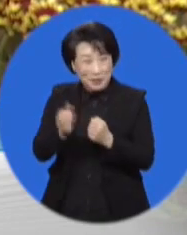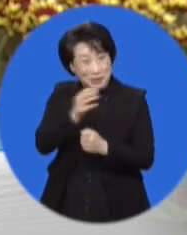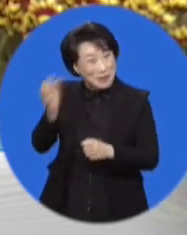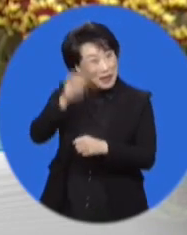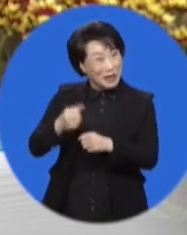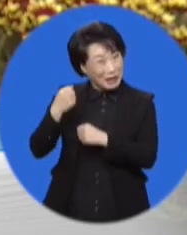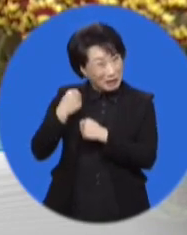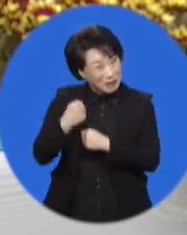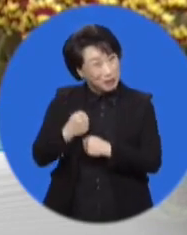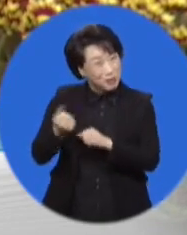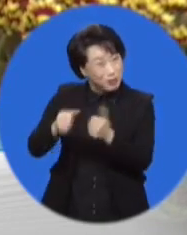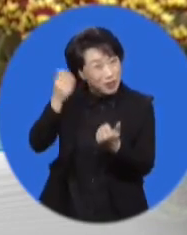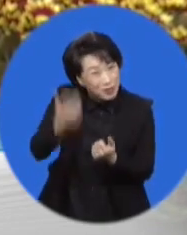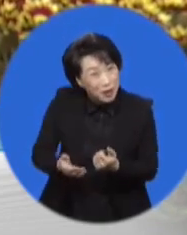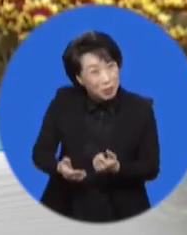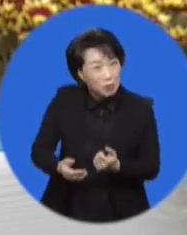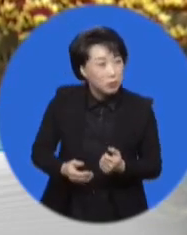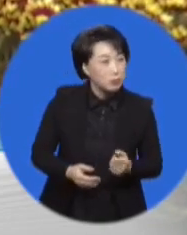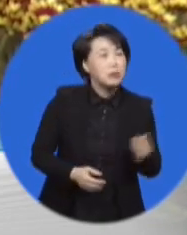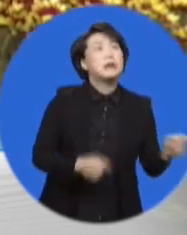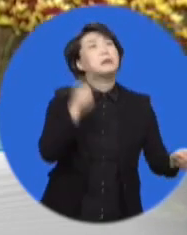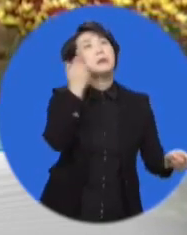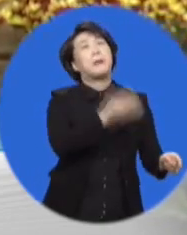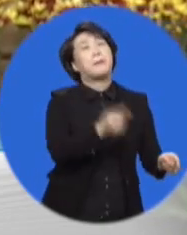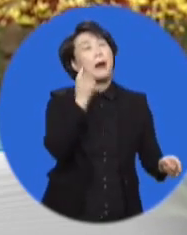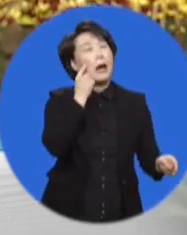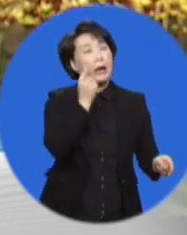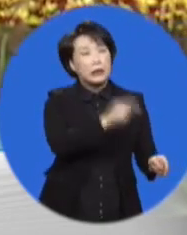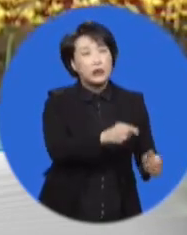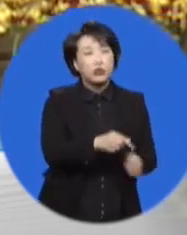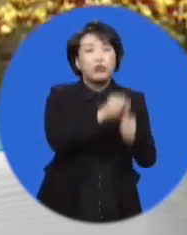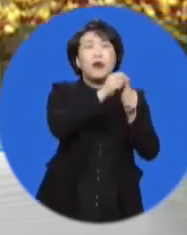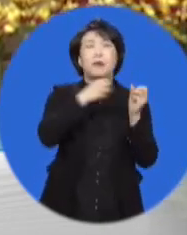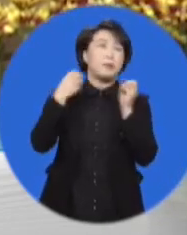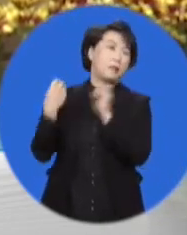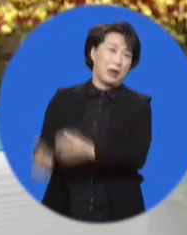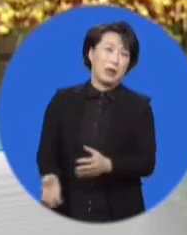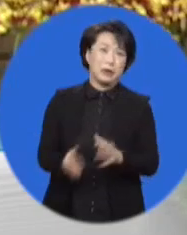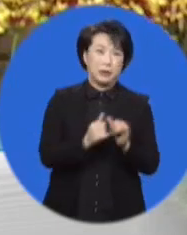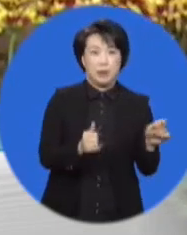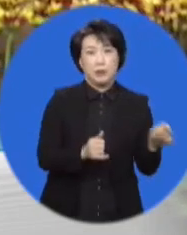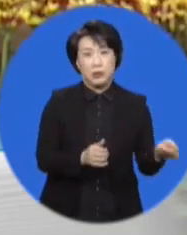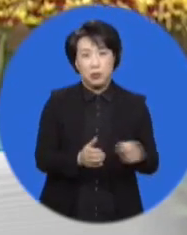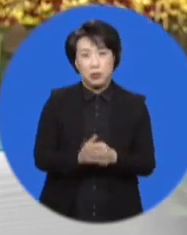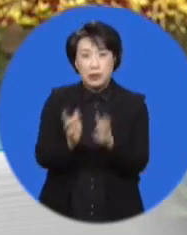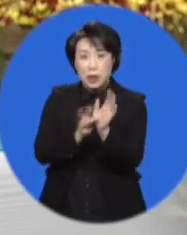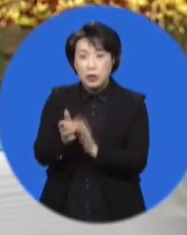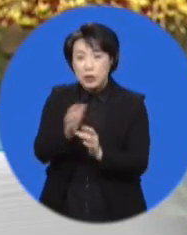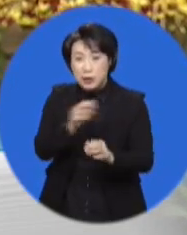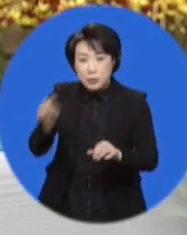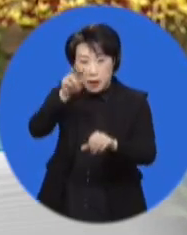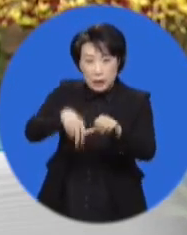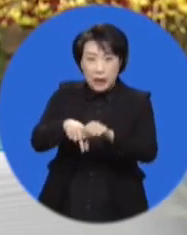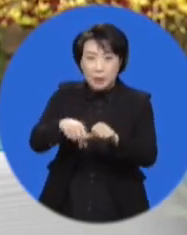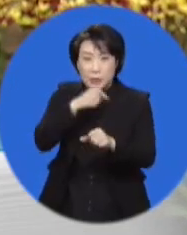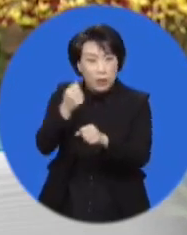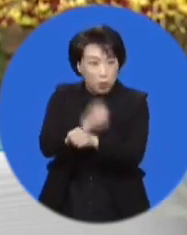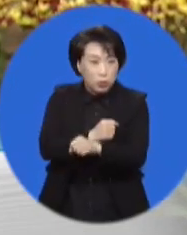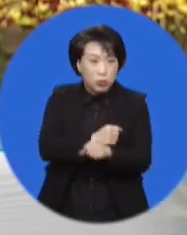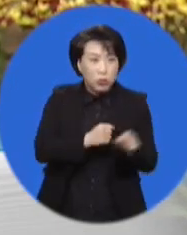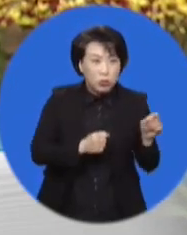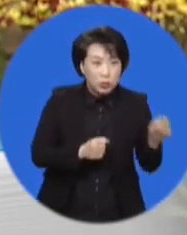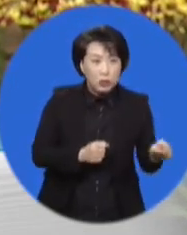물어봐. 근데 이 사람은 구원을 판결친 사람이에요. 예수님의 십자가의 피의